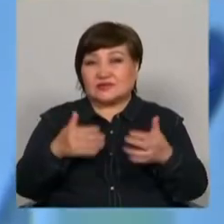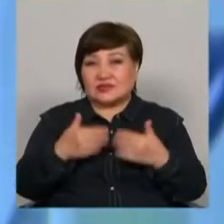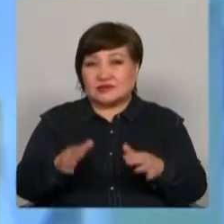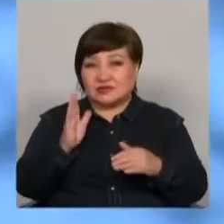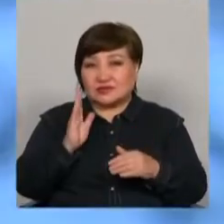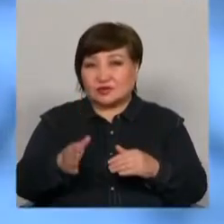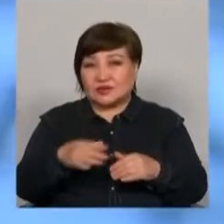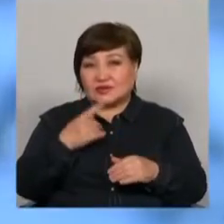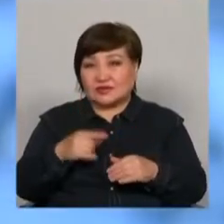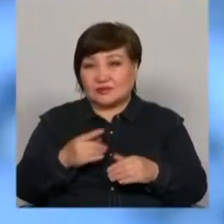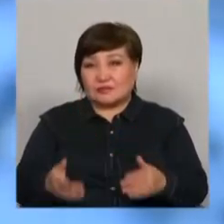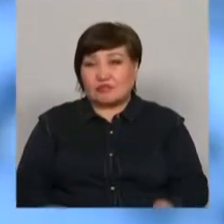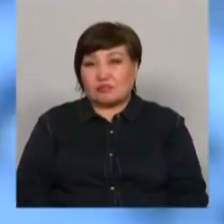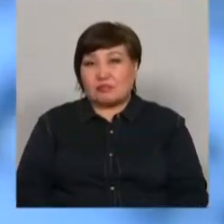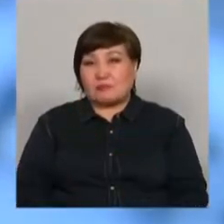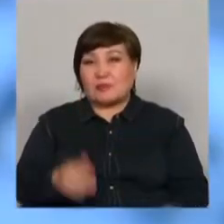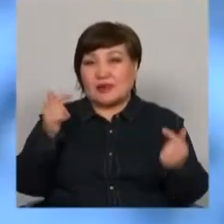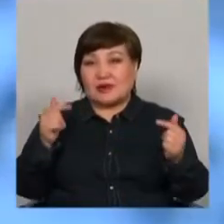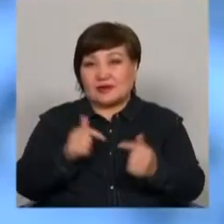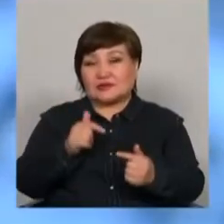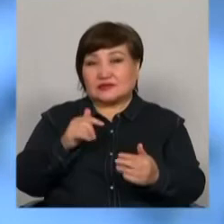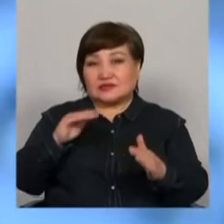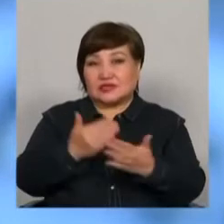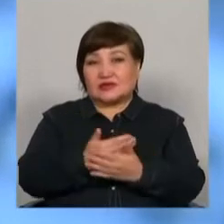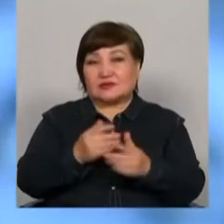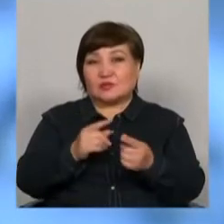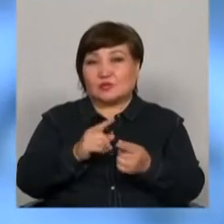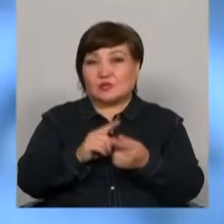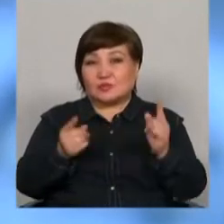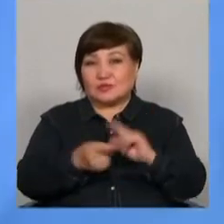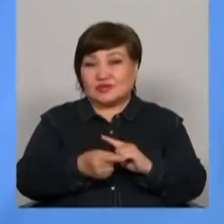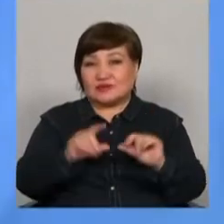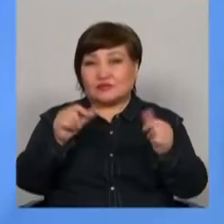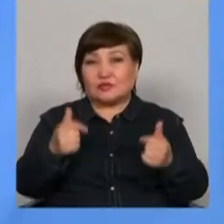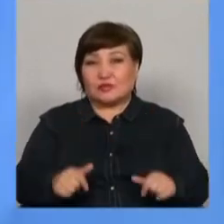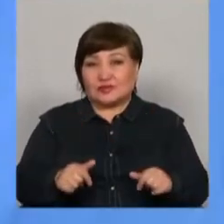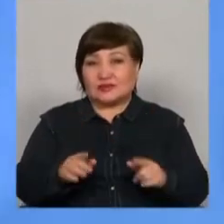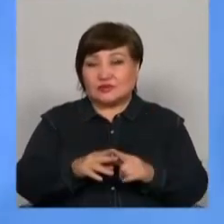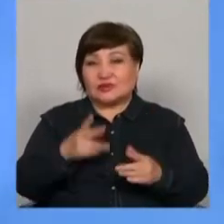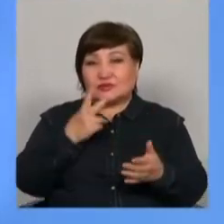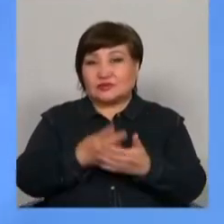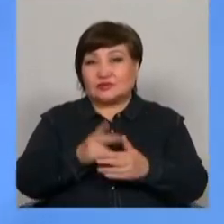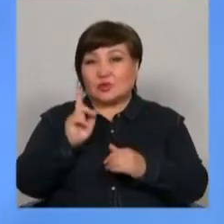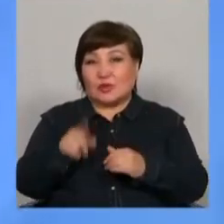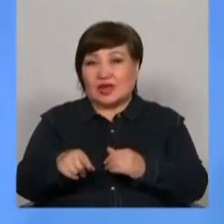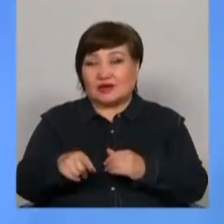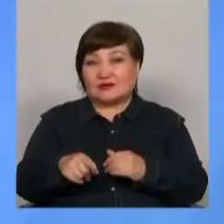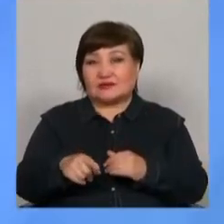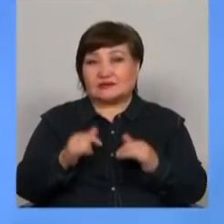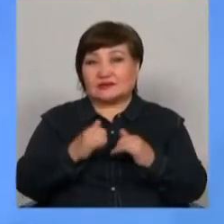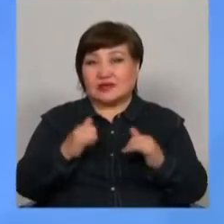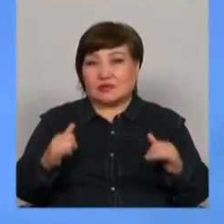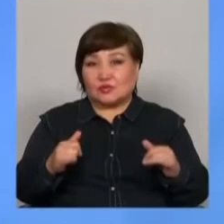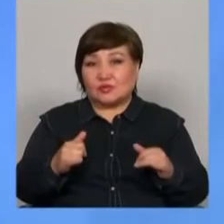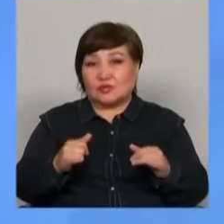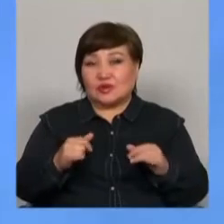біз соған қарсы екпелер дайындап жатырмыз деп. Сонда қарап отырсаңыз, олар дамуын тоқтатып, мутациясын